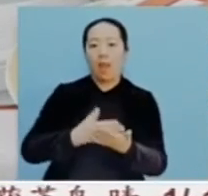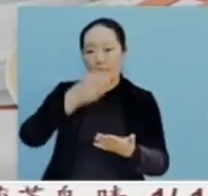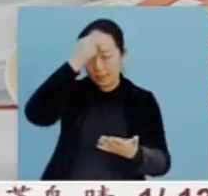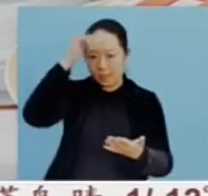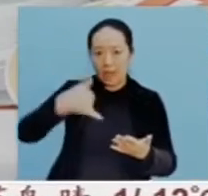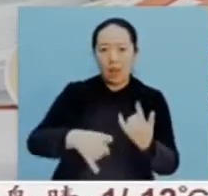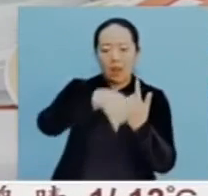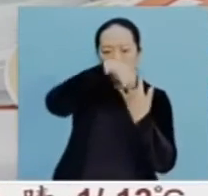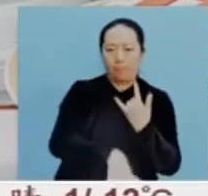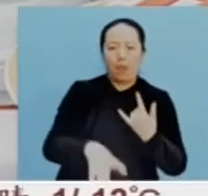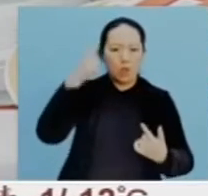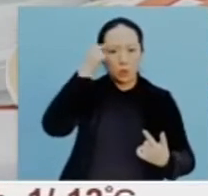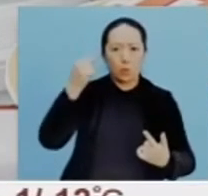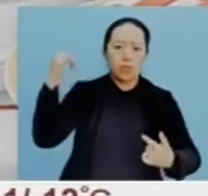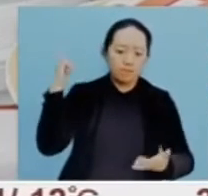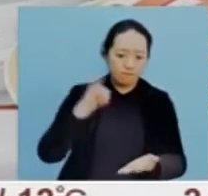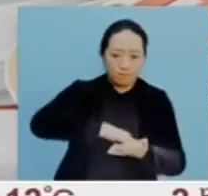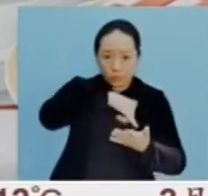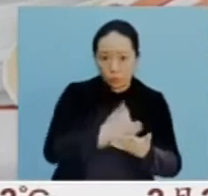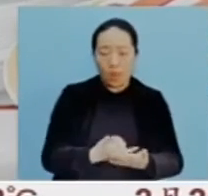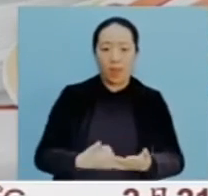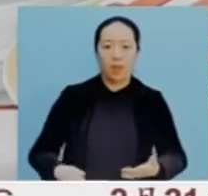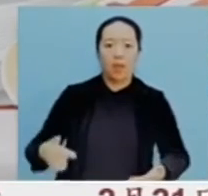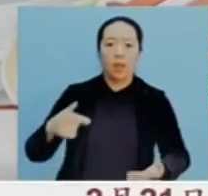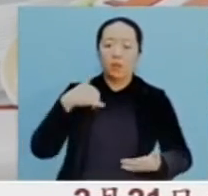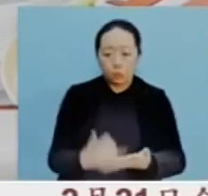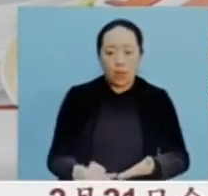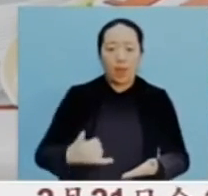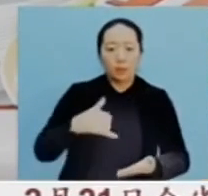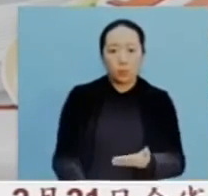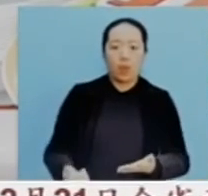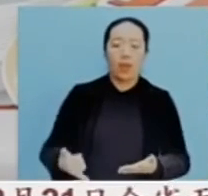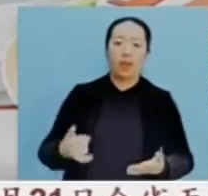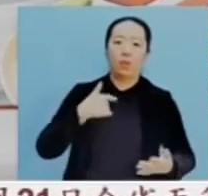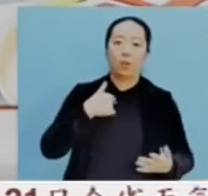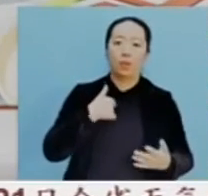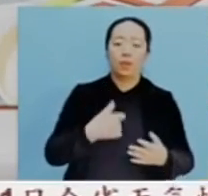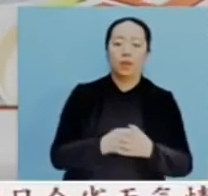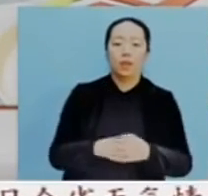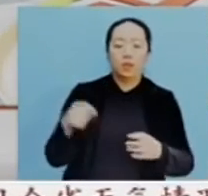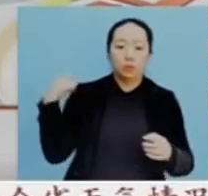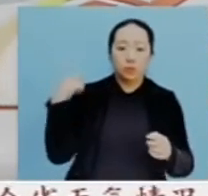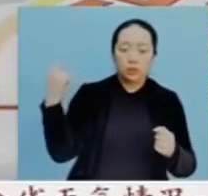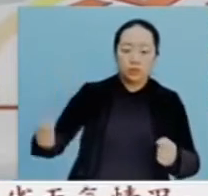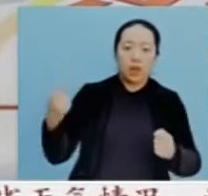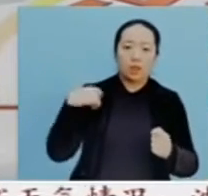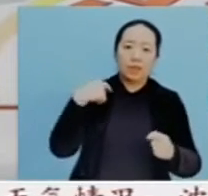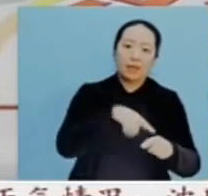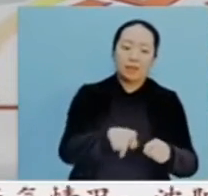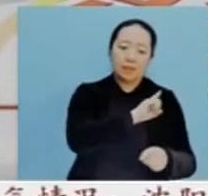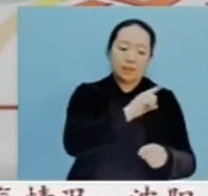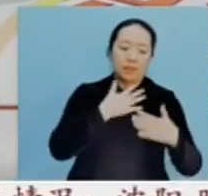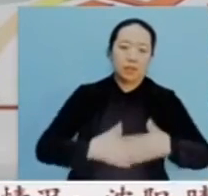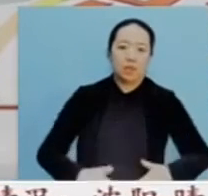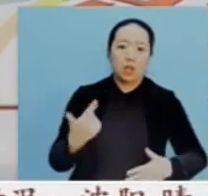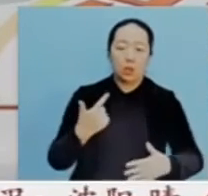转当中，我们是要抽打气门的，气门是要抽打在自己身上的，这样才会有更近的距离。基本上我每天我的